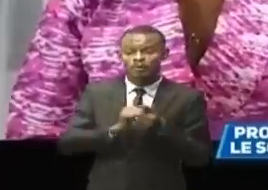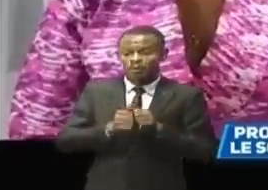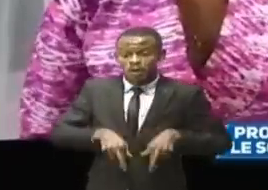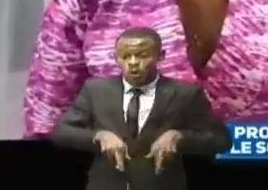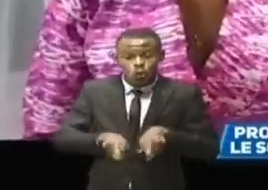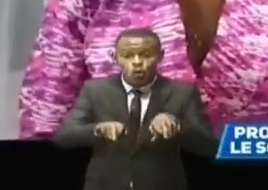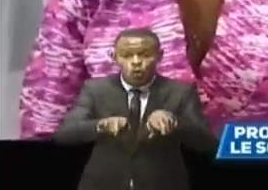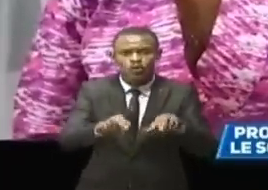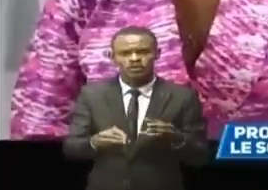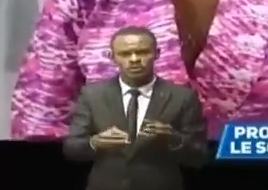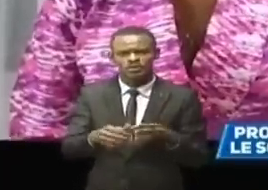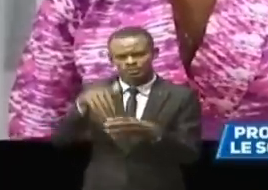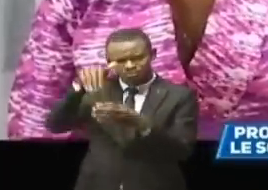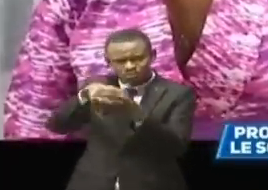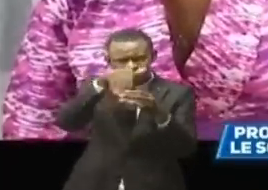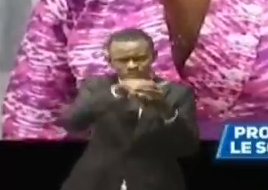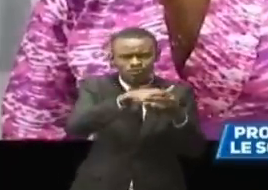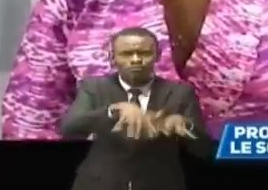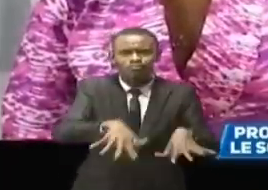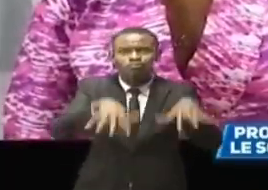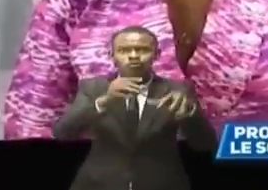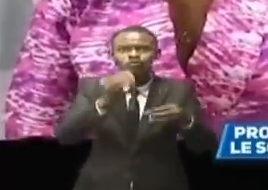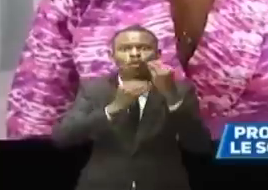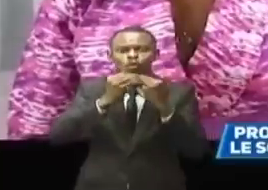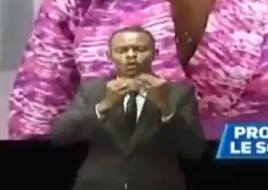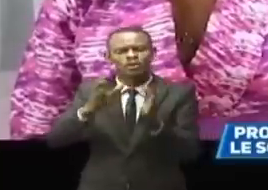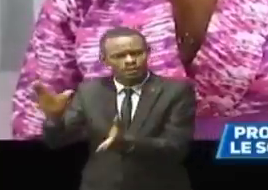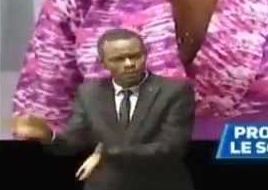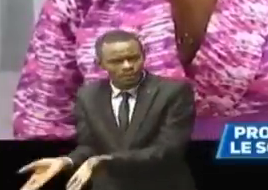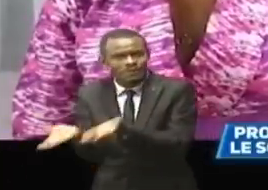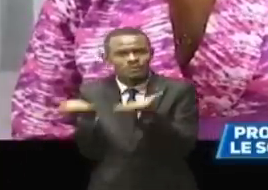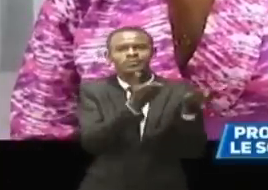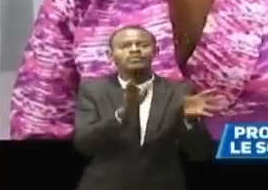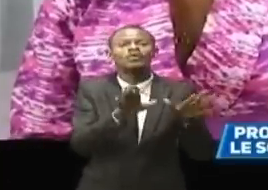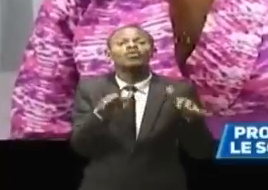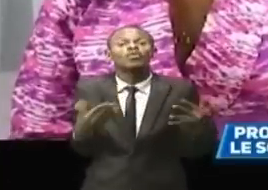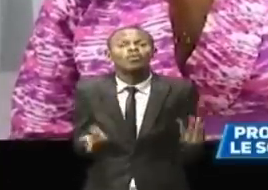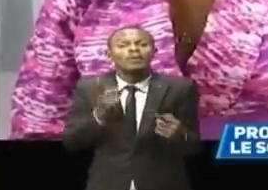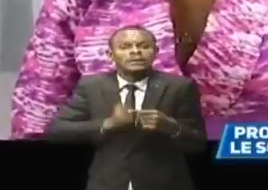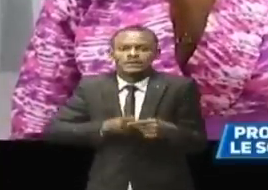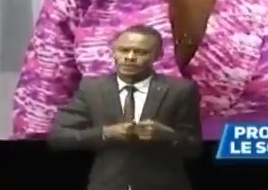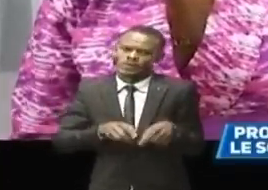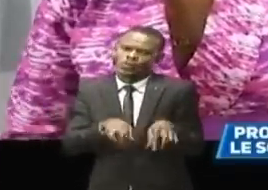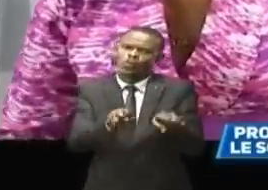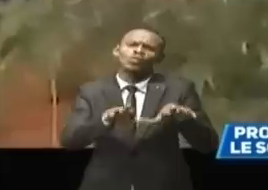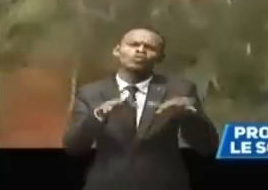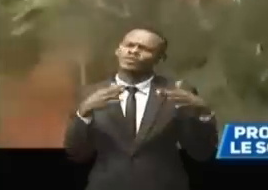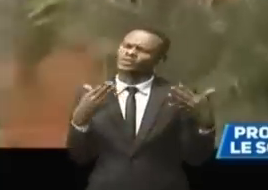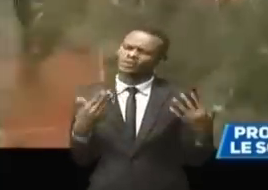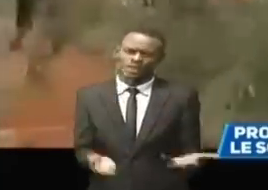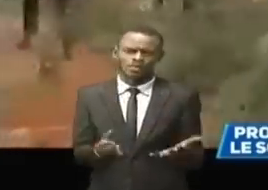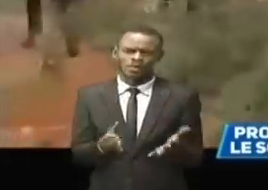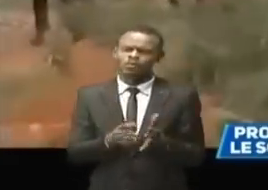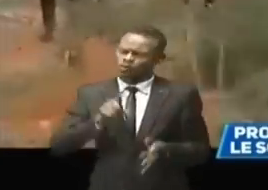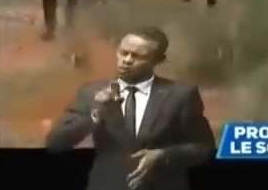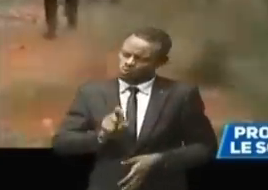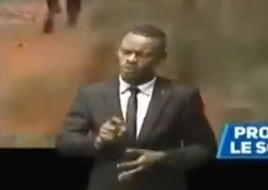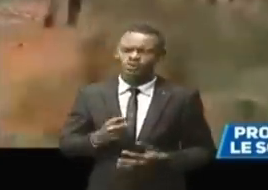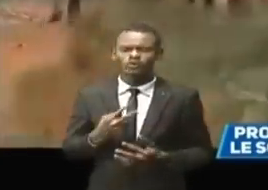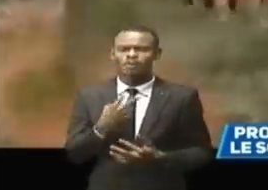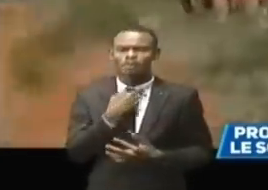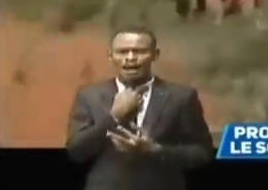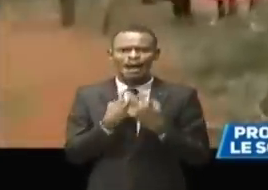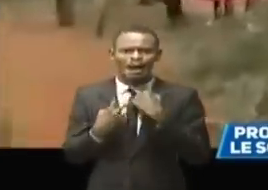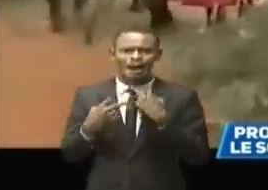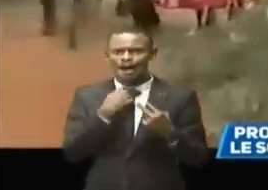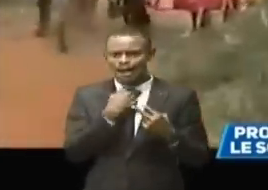pour faire sortir justement nos nourritures. Nous avons besoin aussi que les accès puissent être, parce que comme vous savez, Bouta